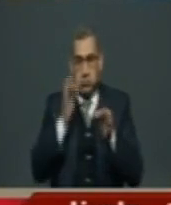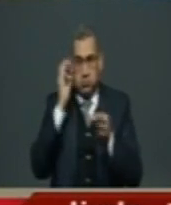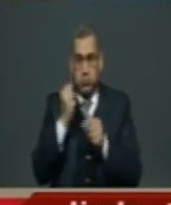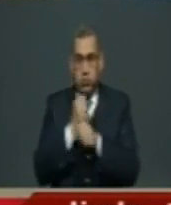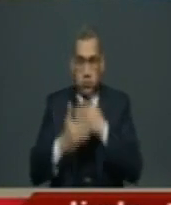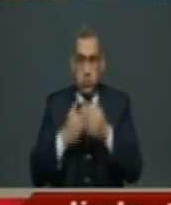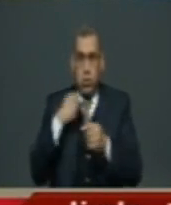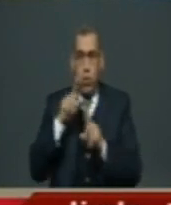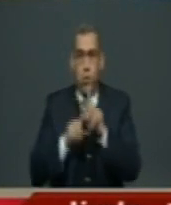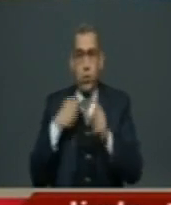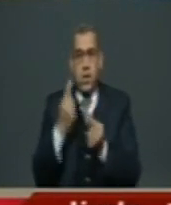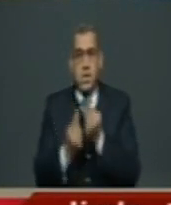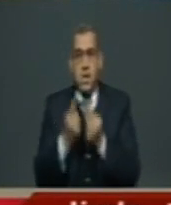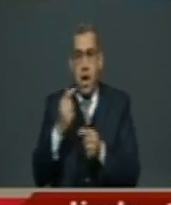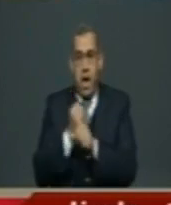الزراعة وكافة